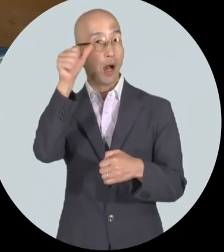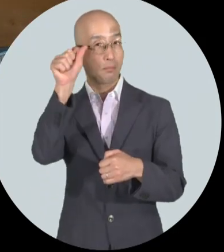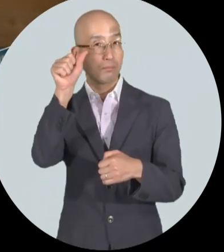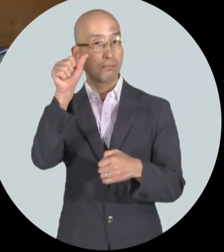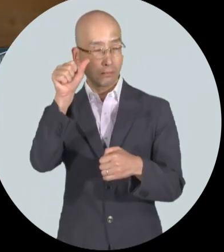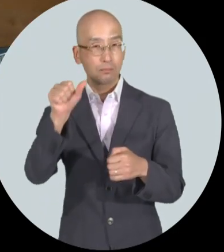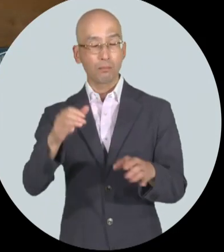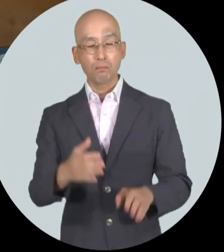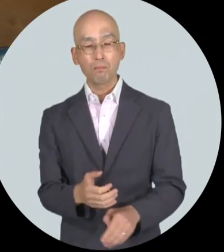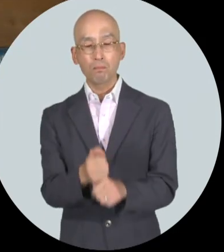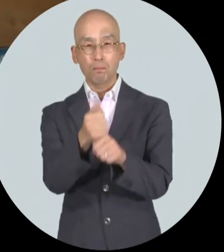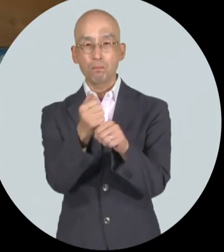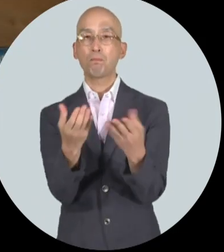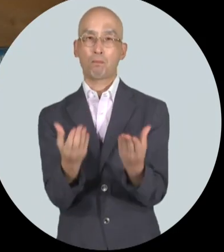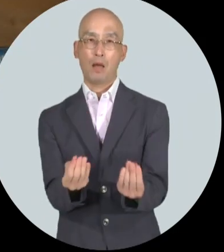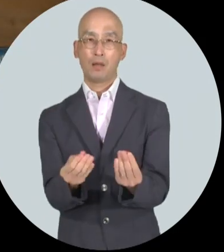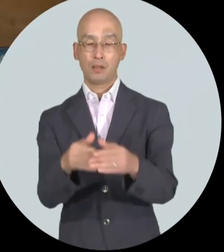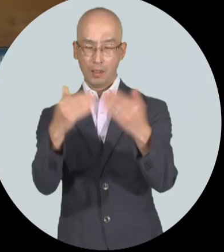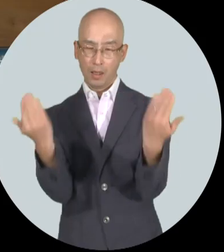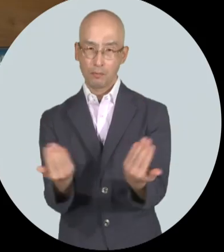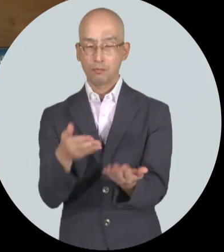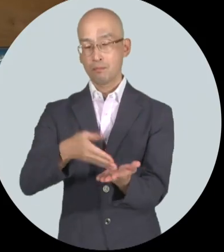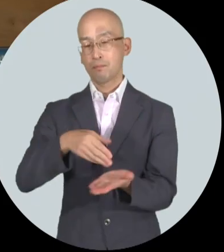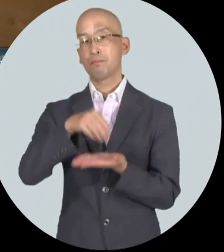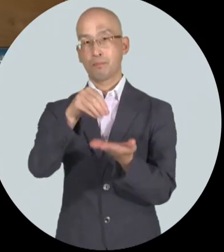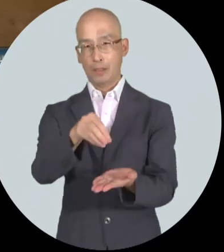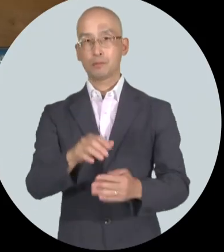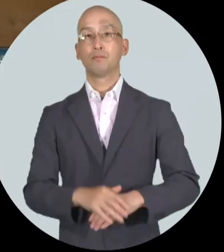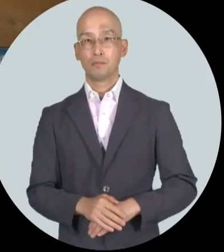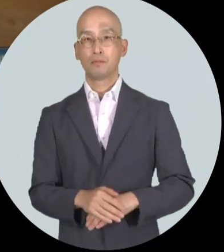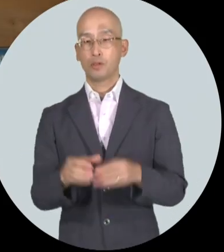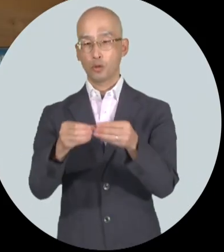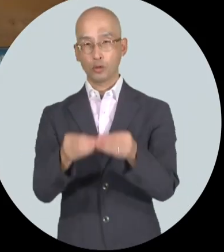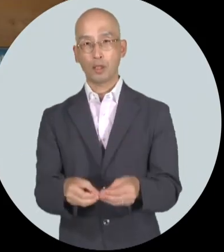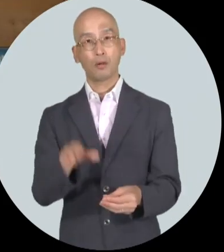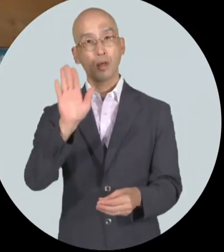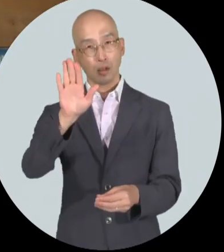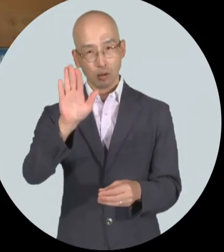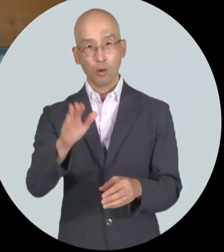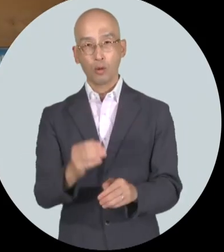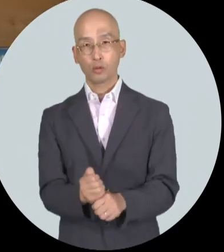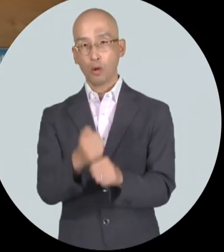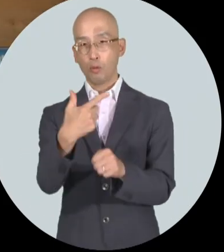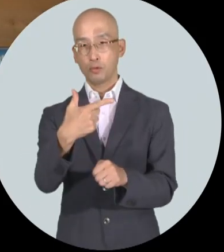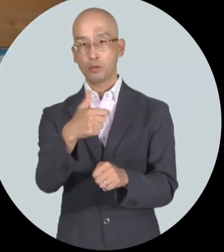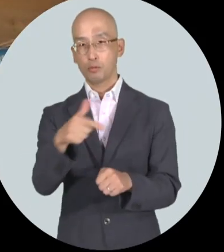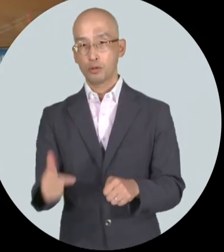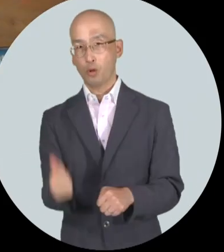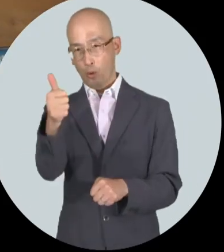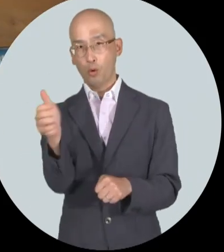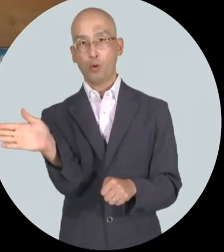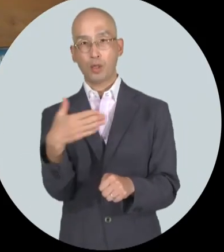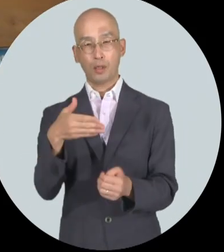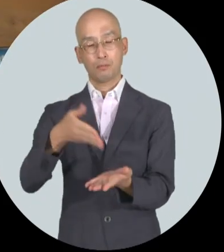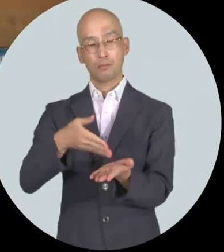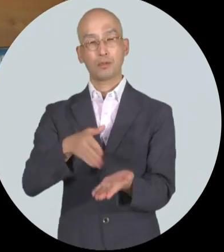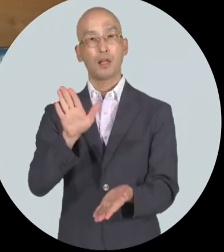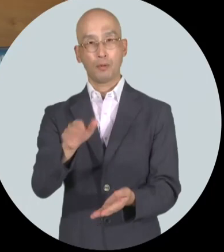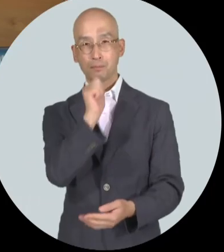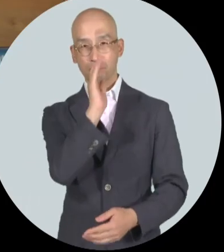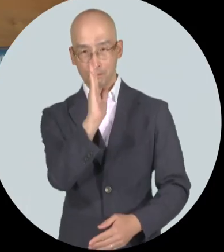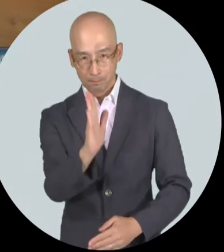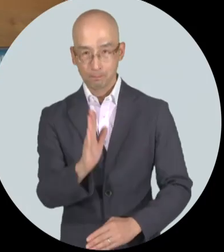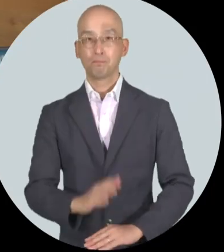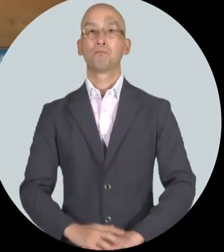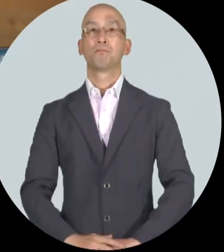おむね取りまとめられましたので、その概要をご説明いたします。なお、詳細につきましては、追って総務庁の方からご説